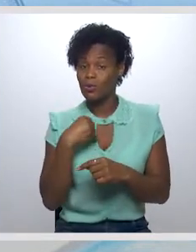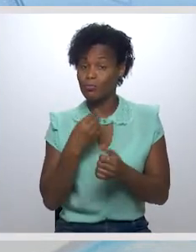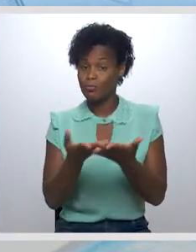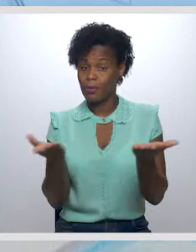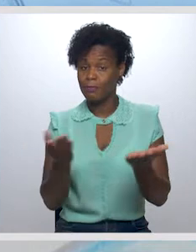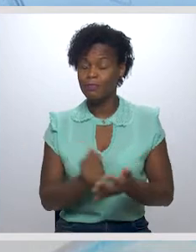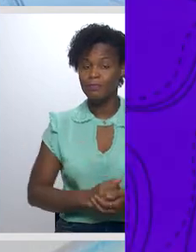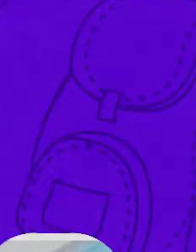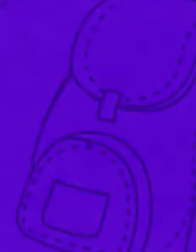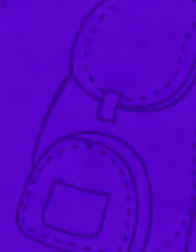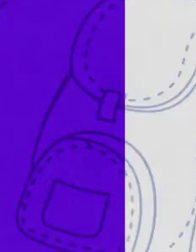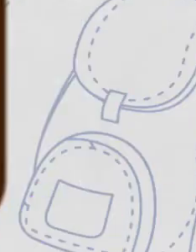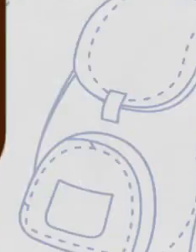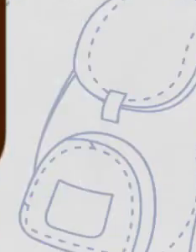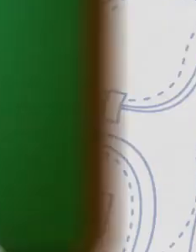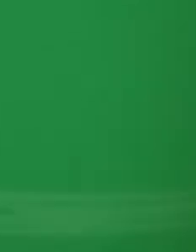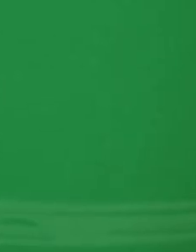santé.